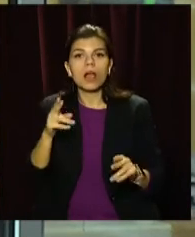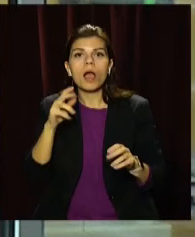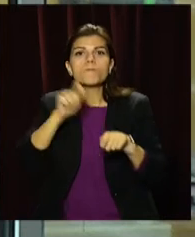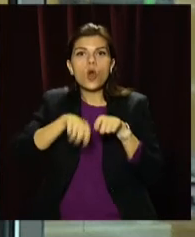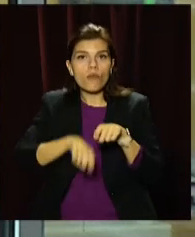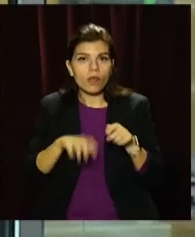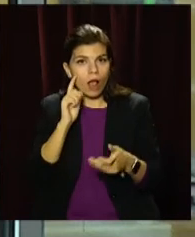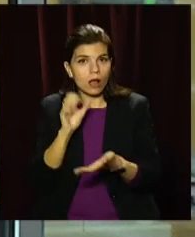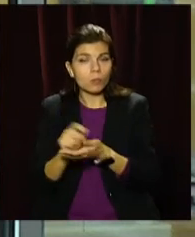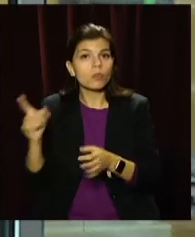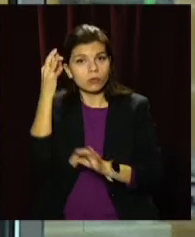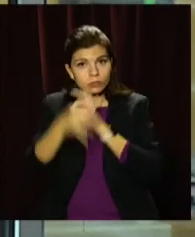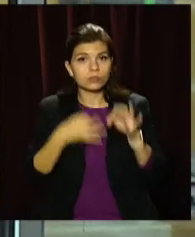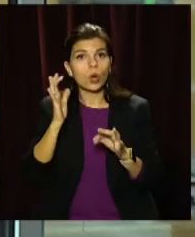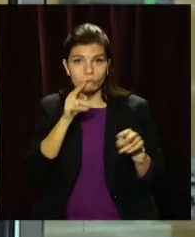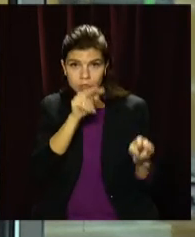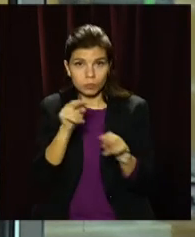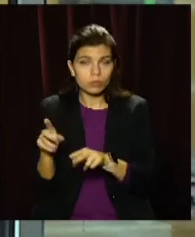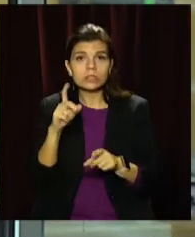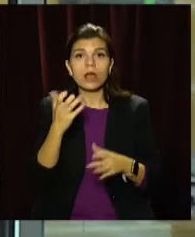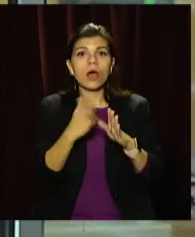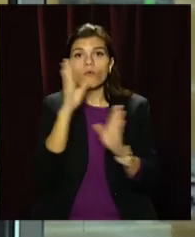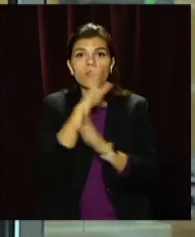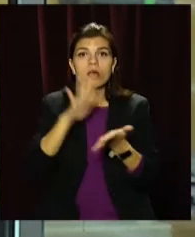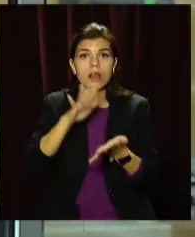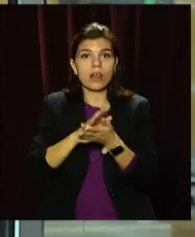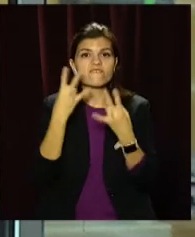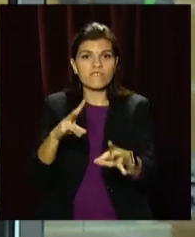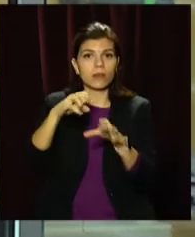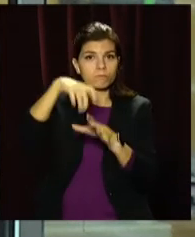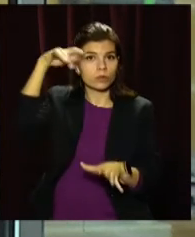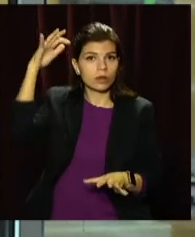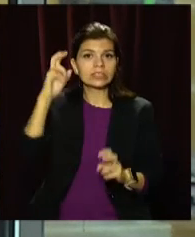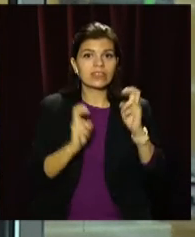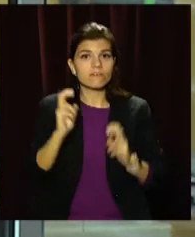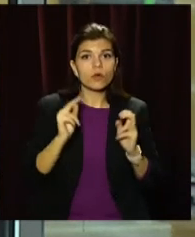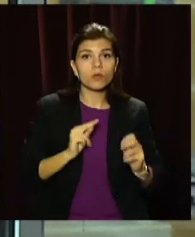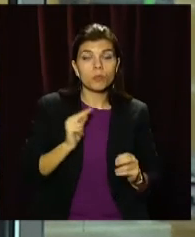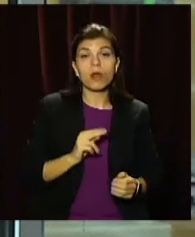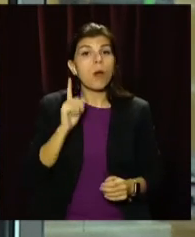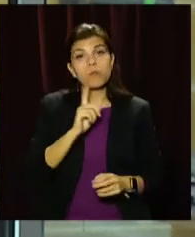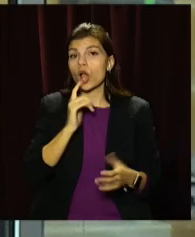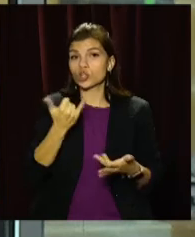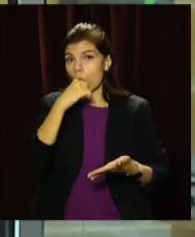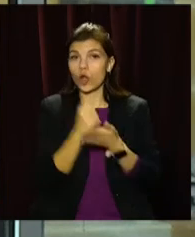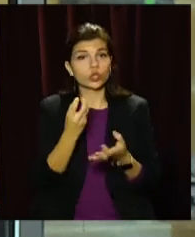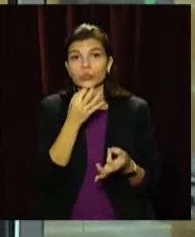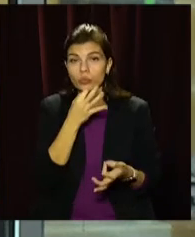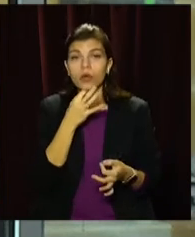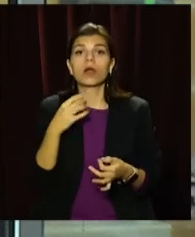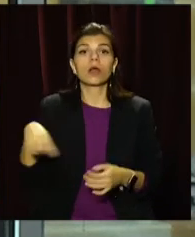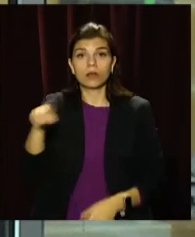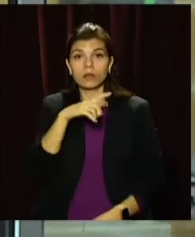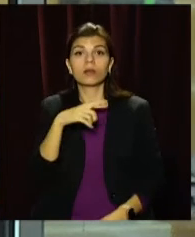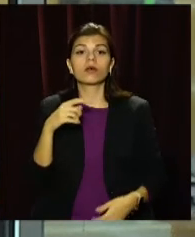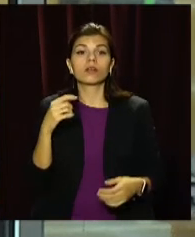екомоніторингу. Вони цілодобово слідкуватимуть за забрудненням довкілля. Поки ж мережа не введена в експлуатацію, містом